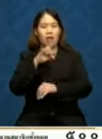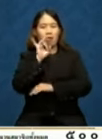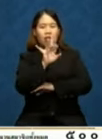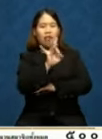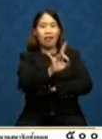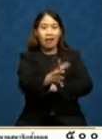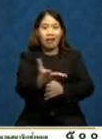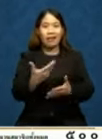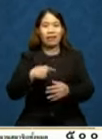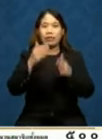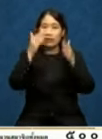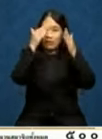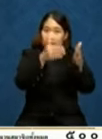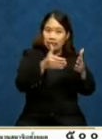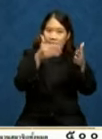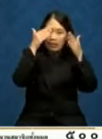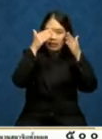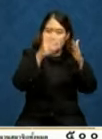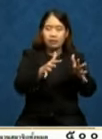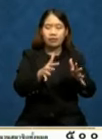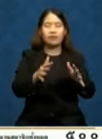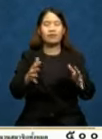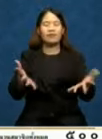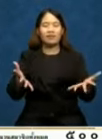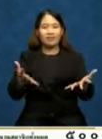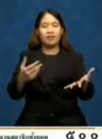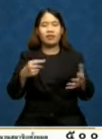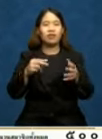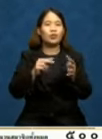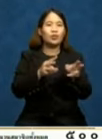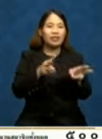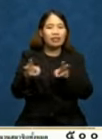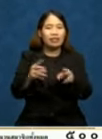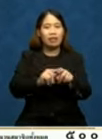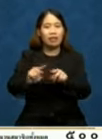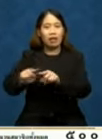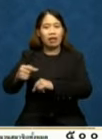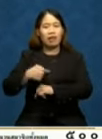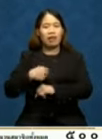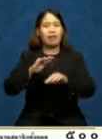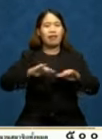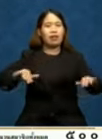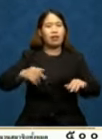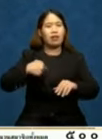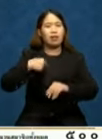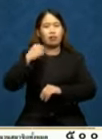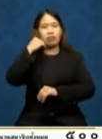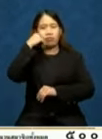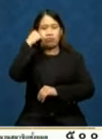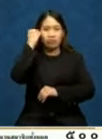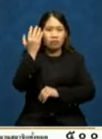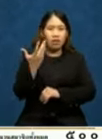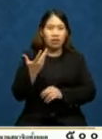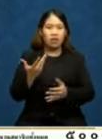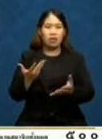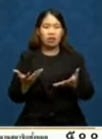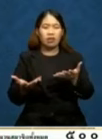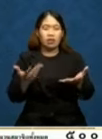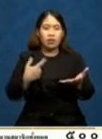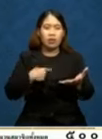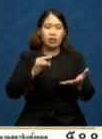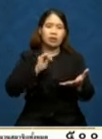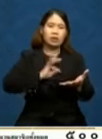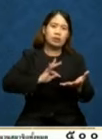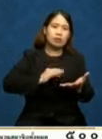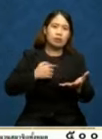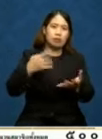ทั้งโดยตั้งใจแล้วก็ไม่โดยตั้งใจนะคะการดูถูกดูแคลนเหล่านี้ทำให้เด็กอับอายการใส่ร้ายป้ายสีข่มขู่